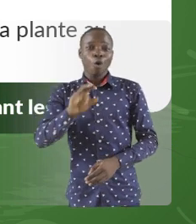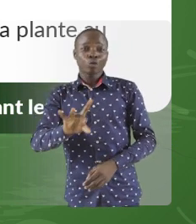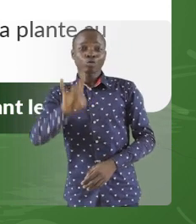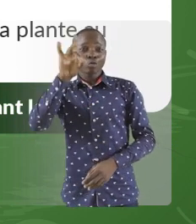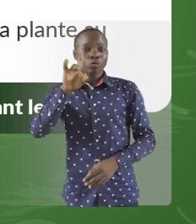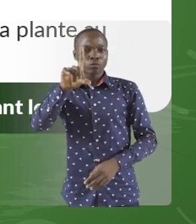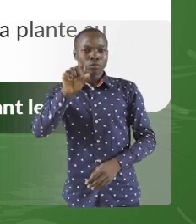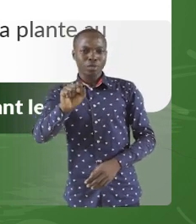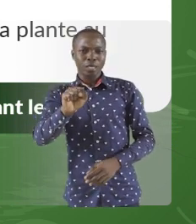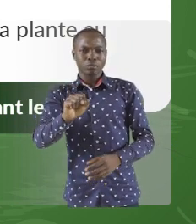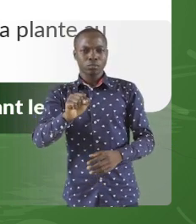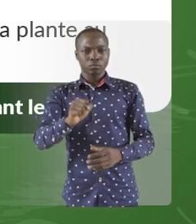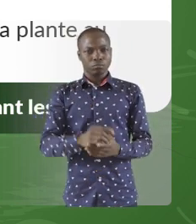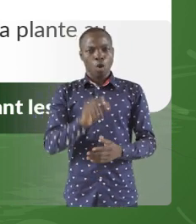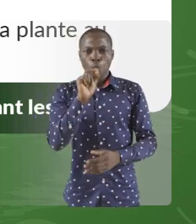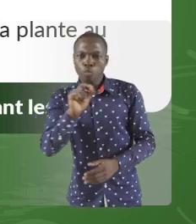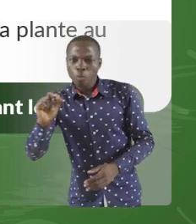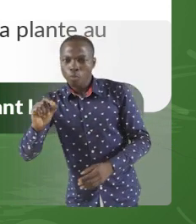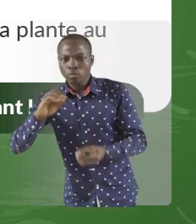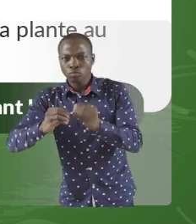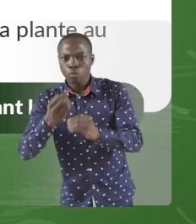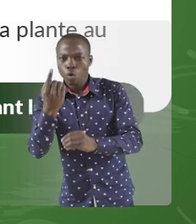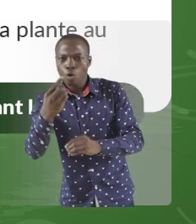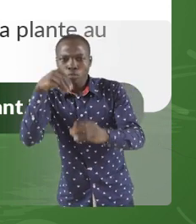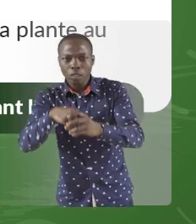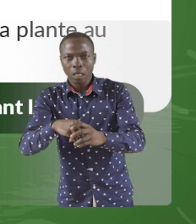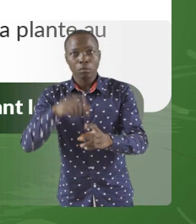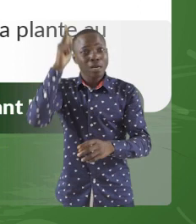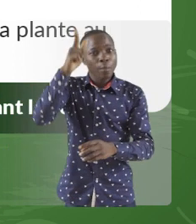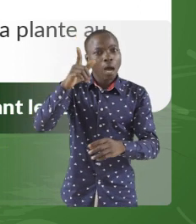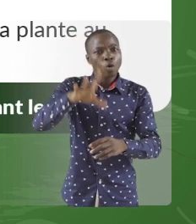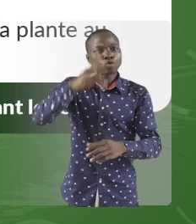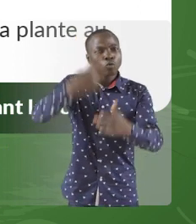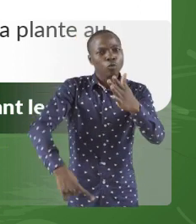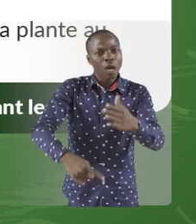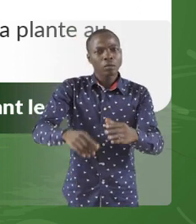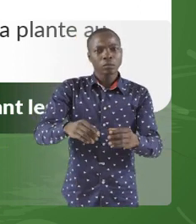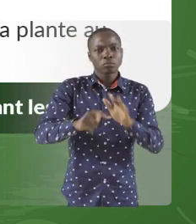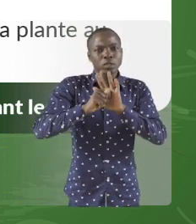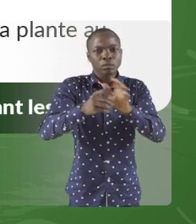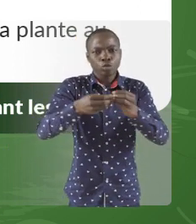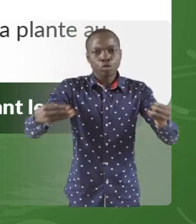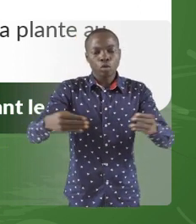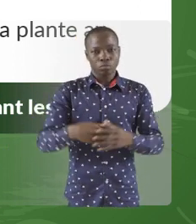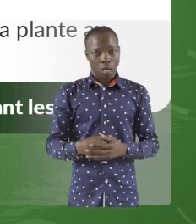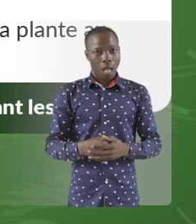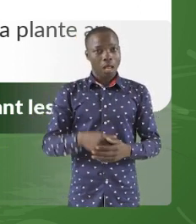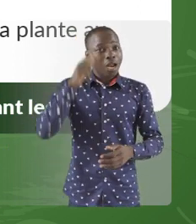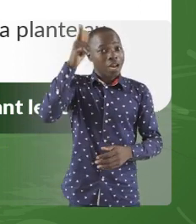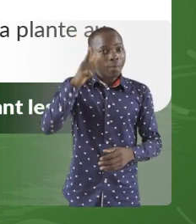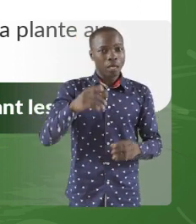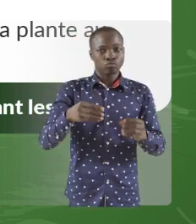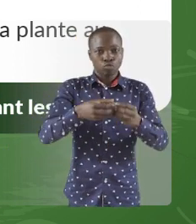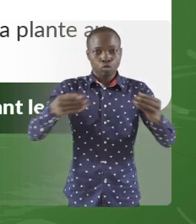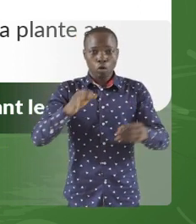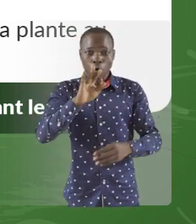les. Alors, dans la partie nord, c'est quel type de sol on trouve? Dans le cours, nous avons vu que nous trouvons les sols